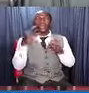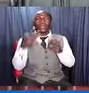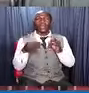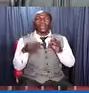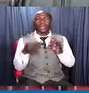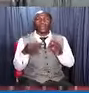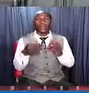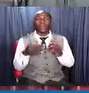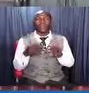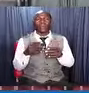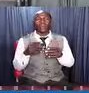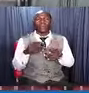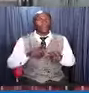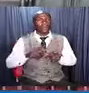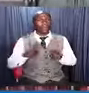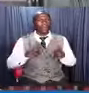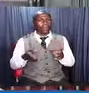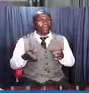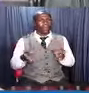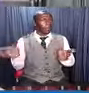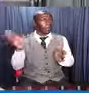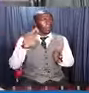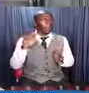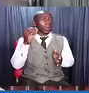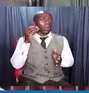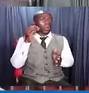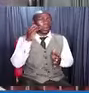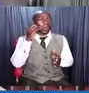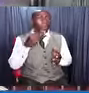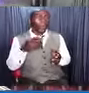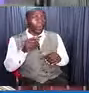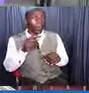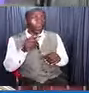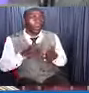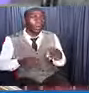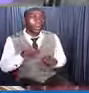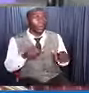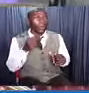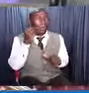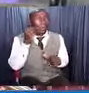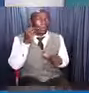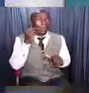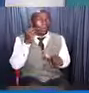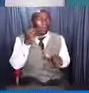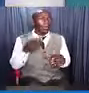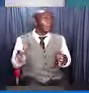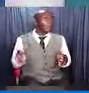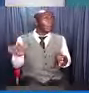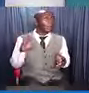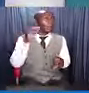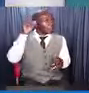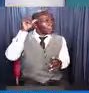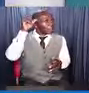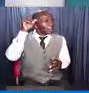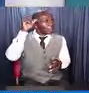ingewezekana apate tikiti aende nyumbani. If it's possible let him get the fare back. Sasa nyumbani ndio kupona. So I thought, does going home is huko nyumbani ndio shetani hakuna